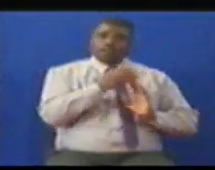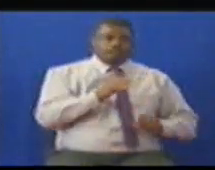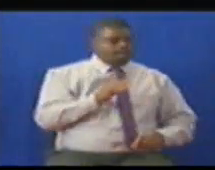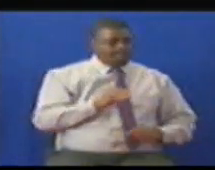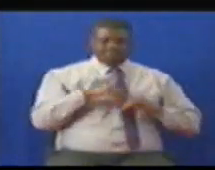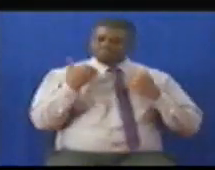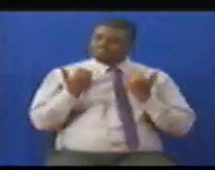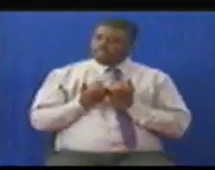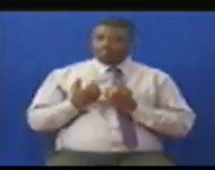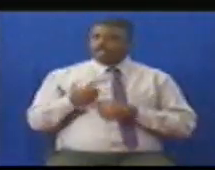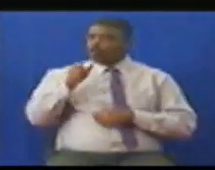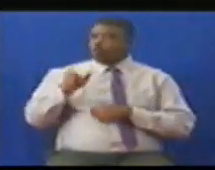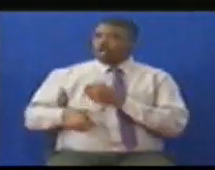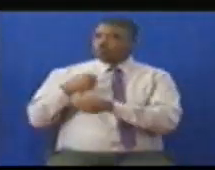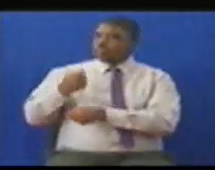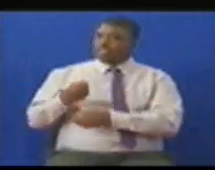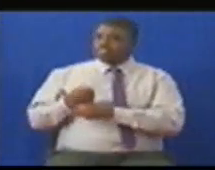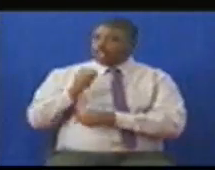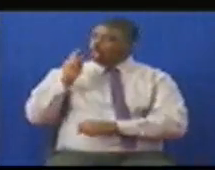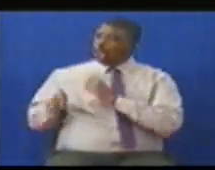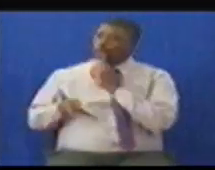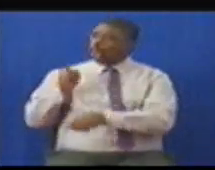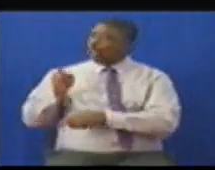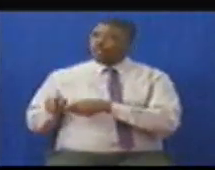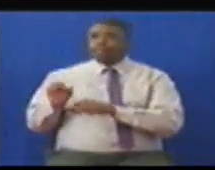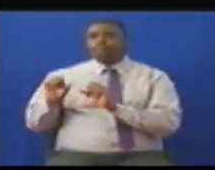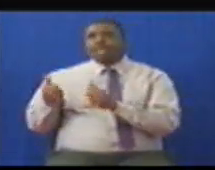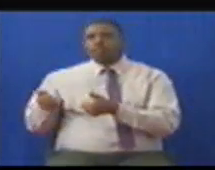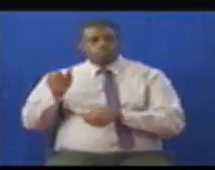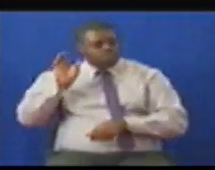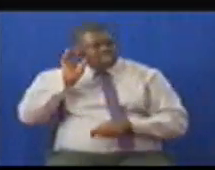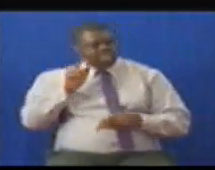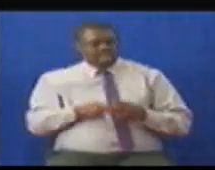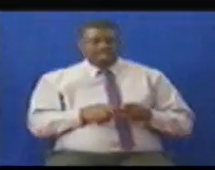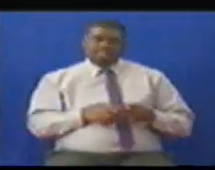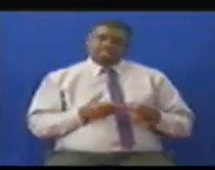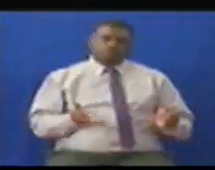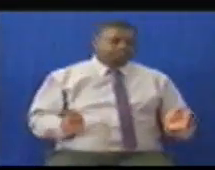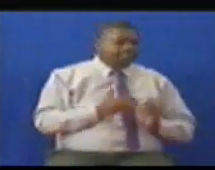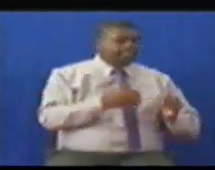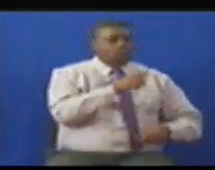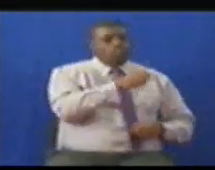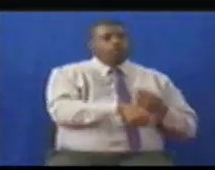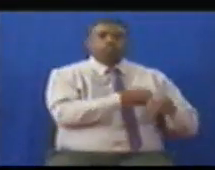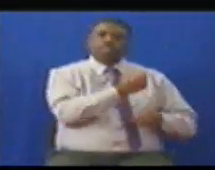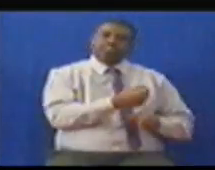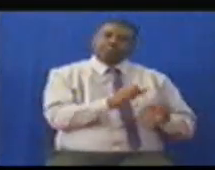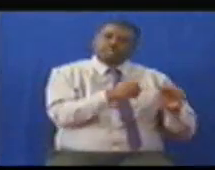vya wafanyakazi kukemea na kutetea wafanyakazi. Jambo hili linazidi kutupa mashaka zaidi juu ya viongozi wa umma, hivyo